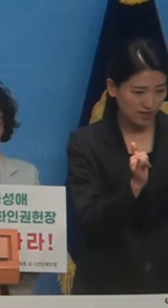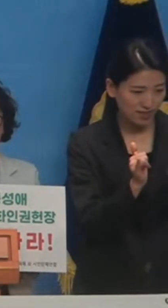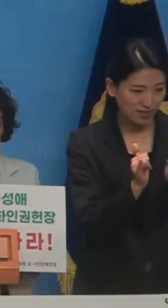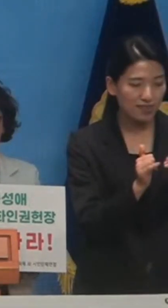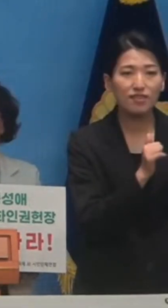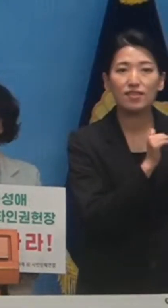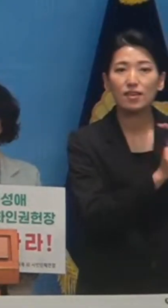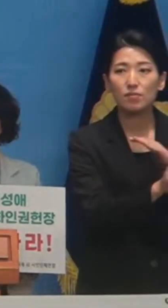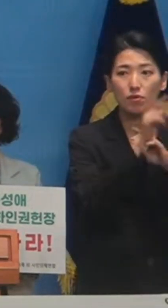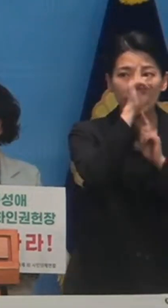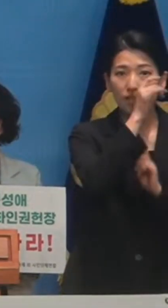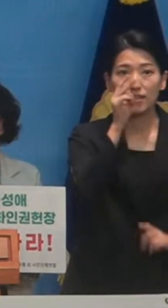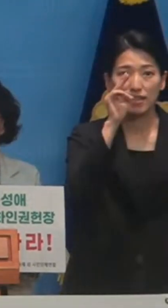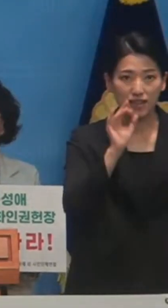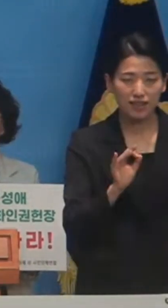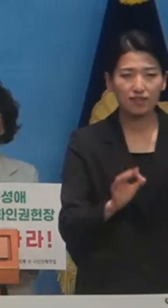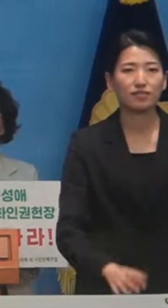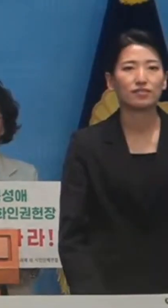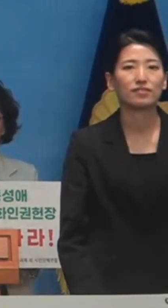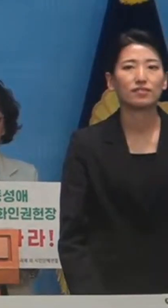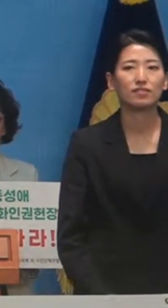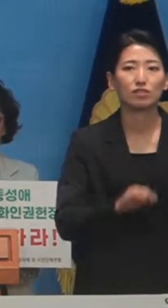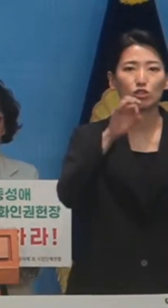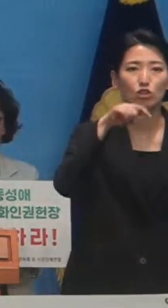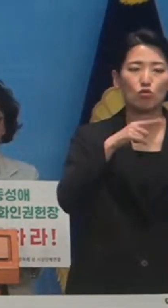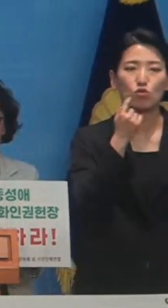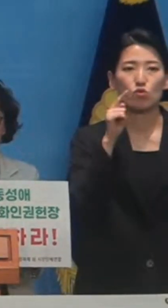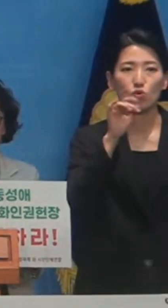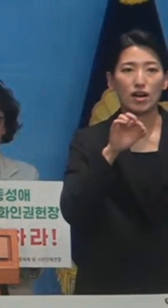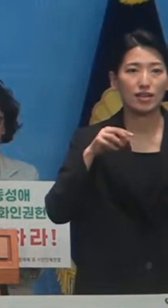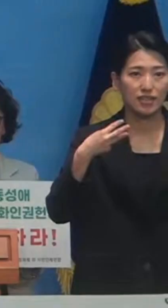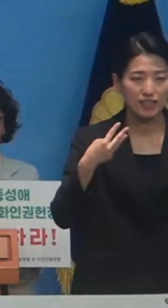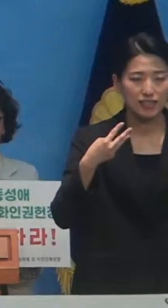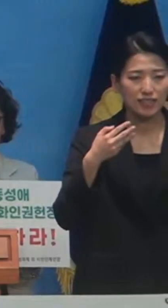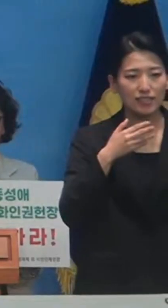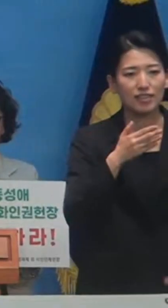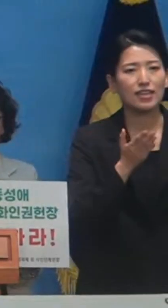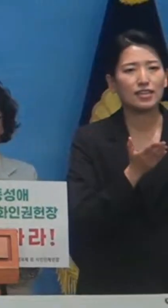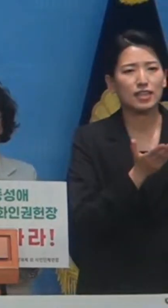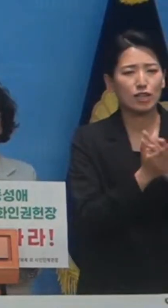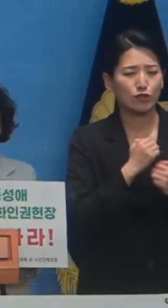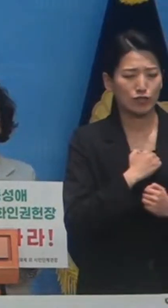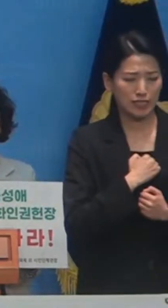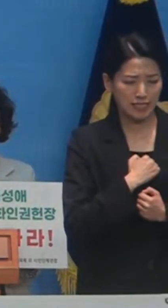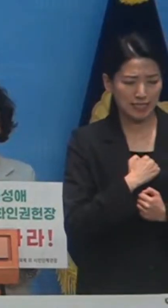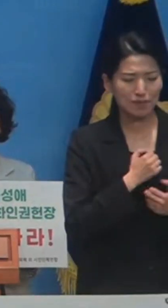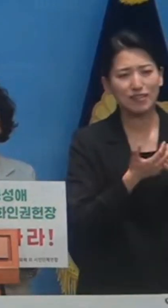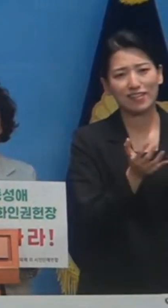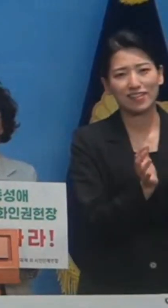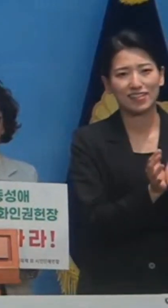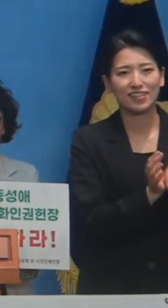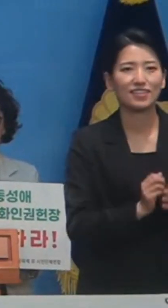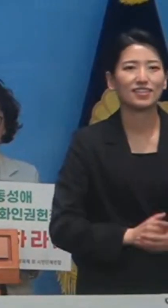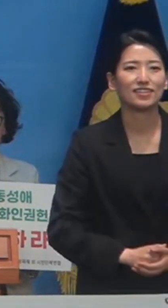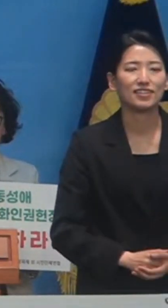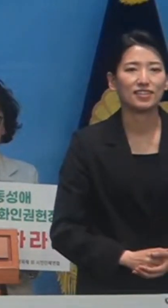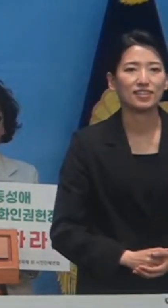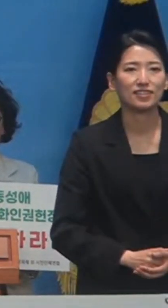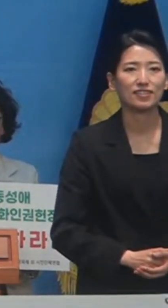이항 대표님, 그리고 우광일 제주 지킴이 운동본부 대표십니다.